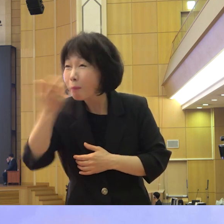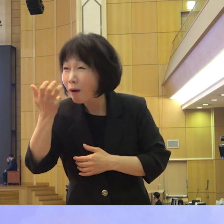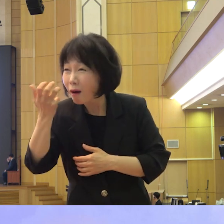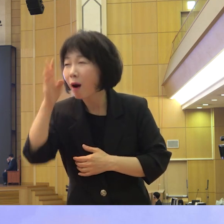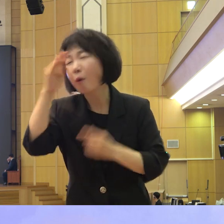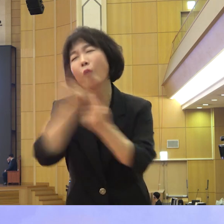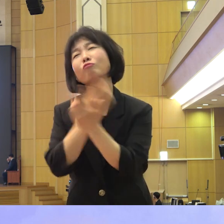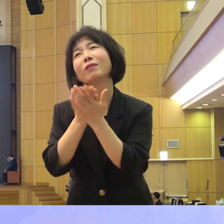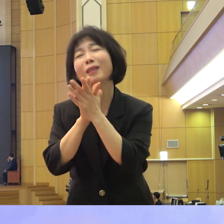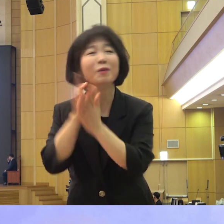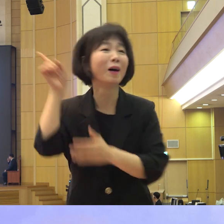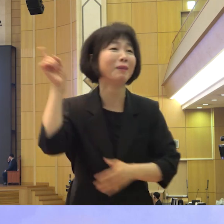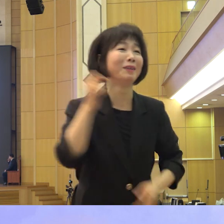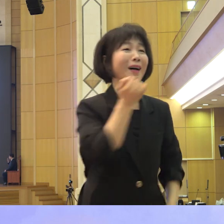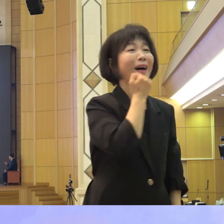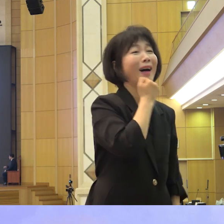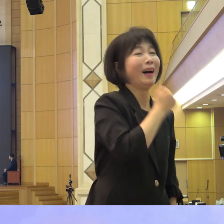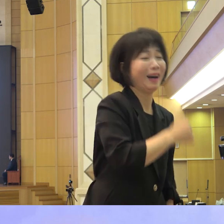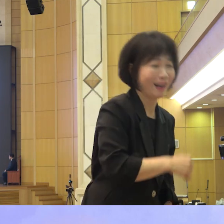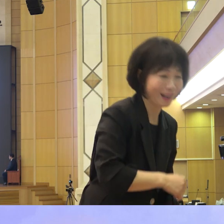엄마 건조해.